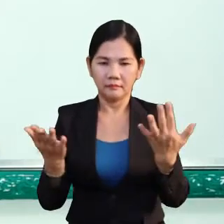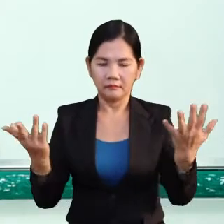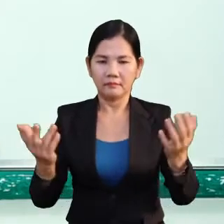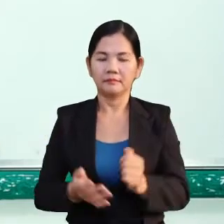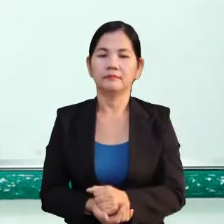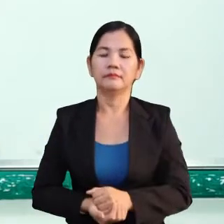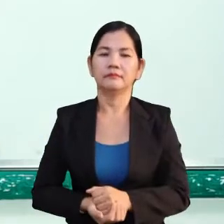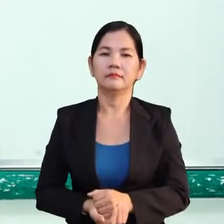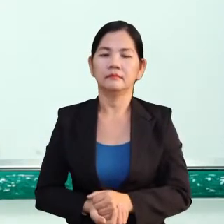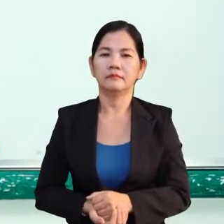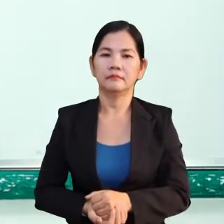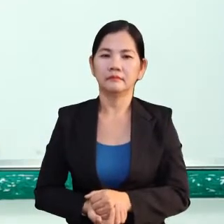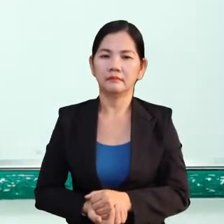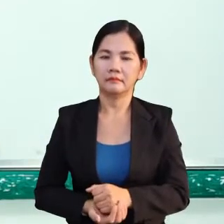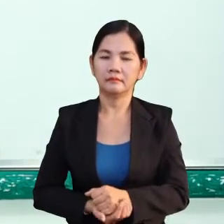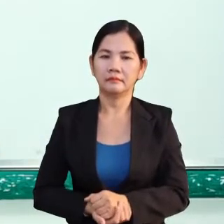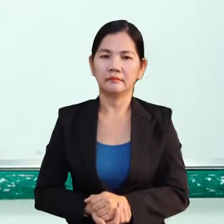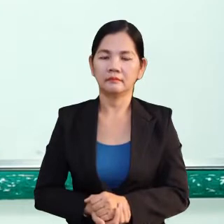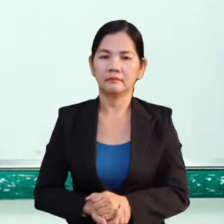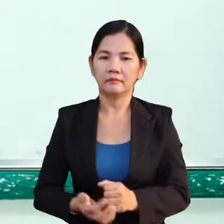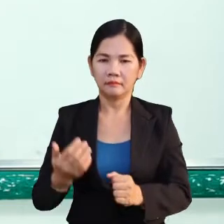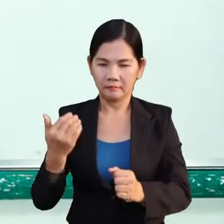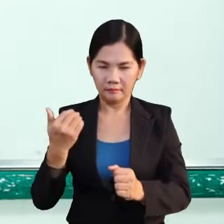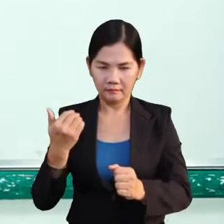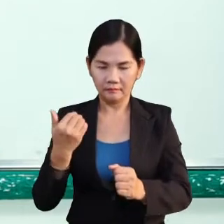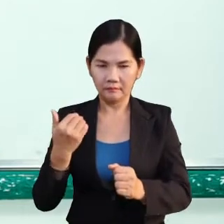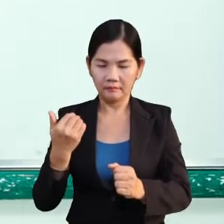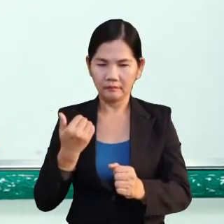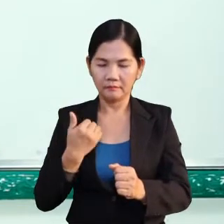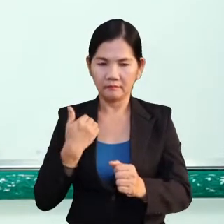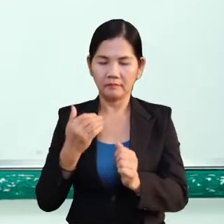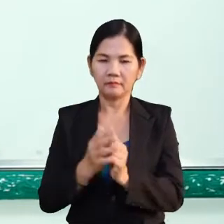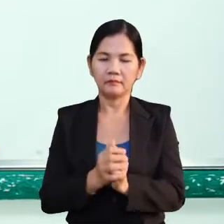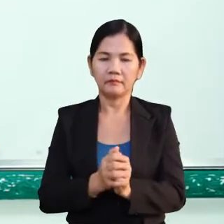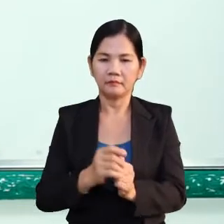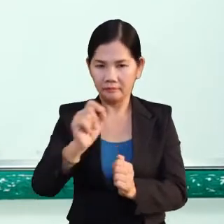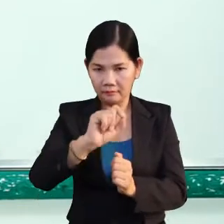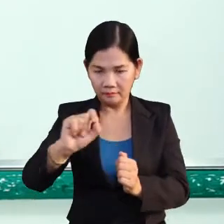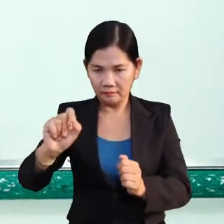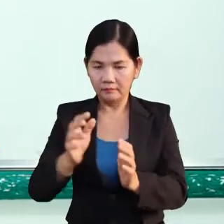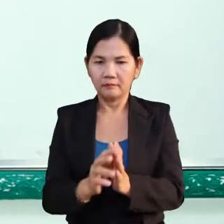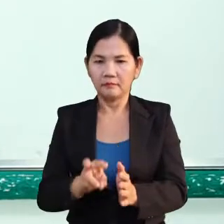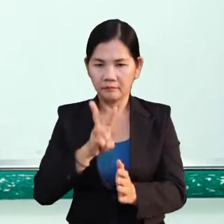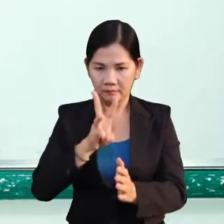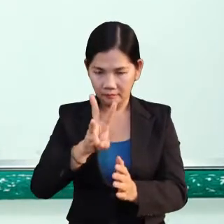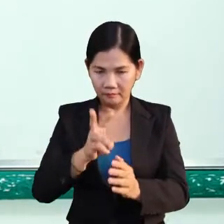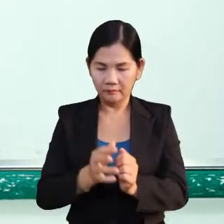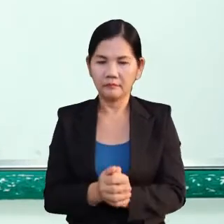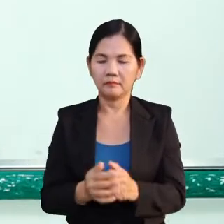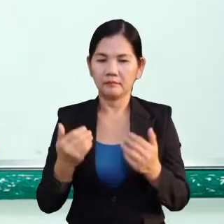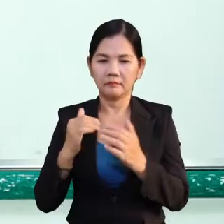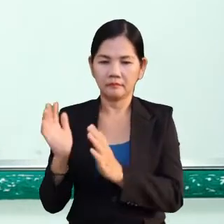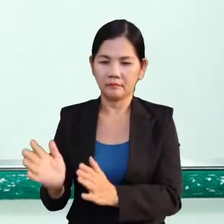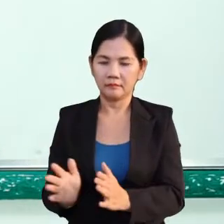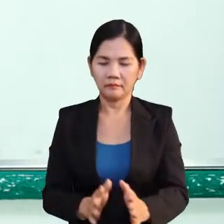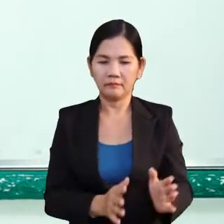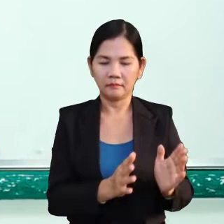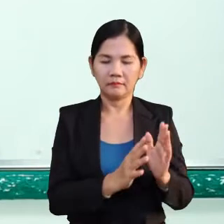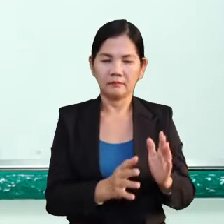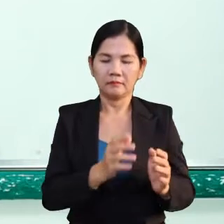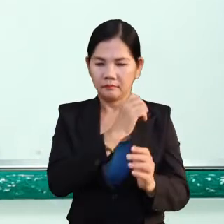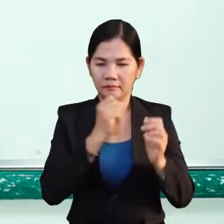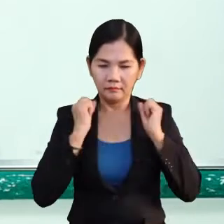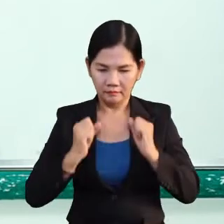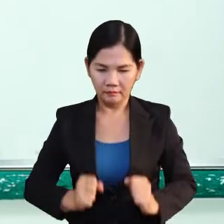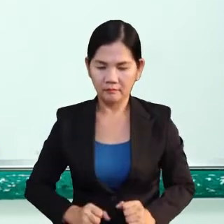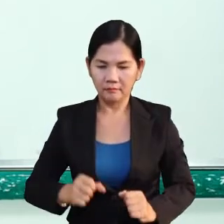ណាចាអញ្ចឹងអ្នកគ្រូបានកត់ចាចំនួន3ចម្លើយគឺរៀបចំកតាបស្